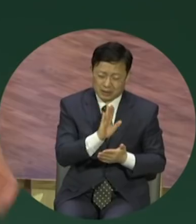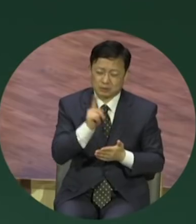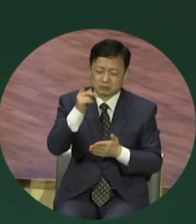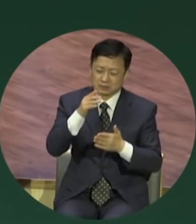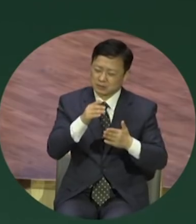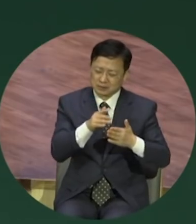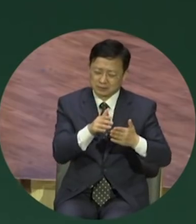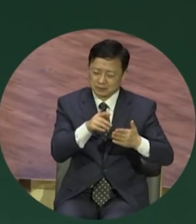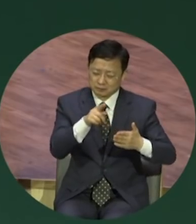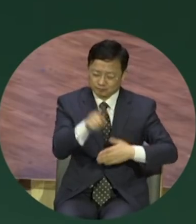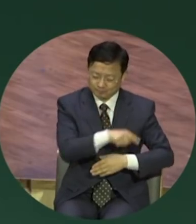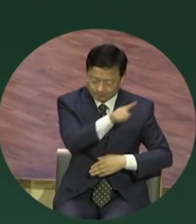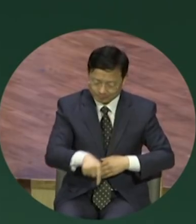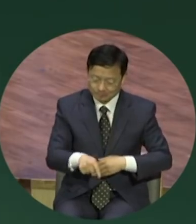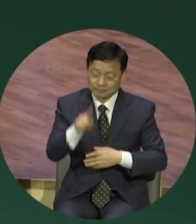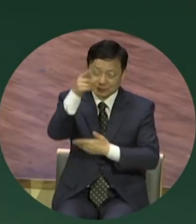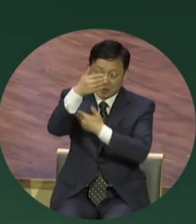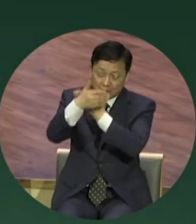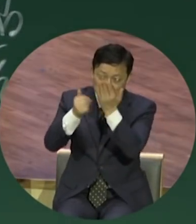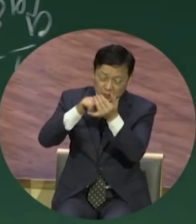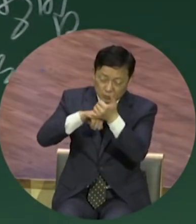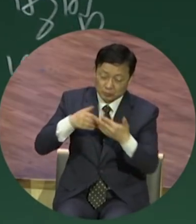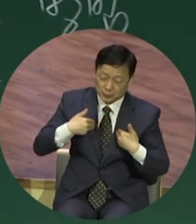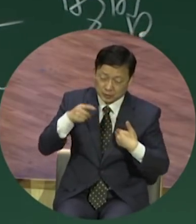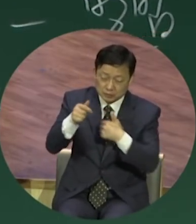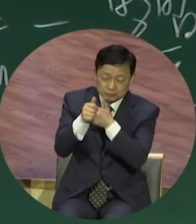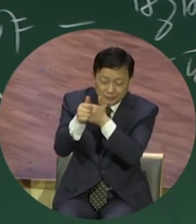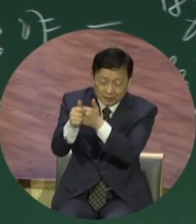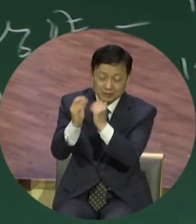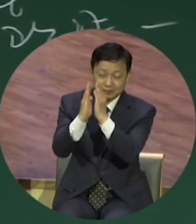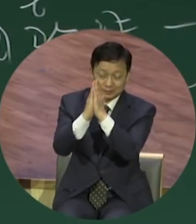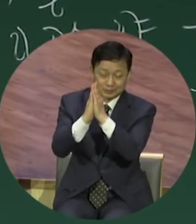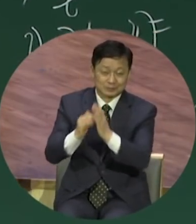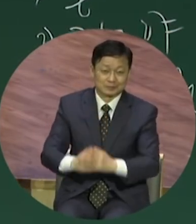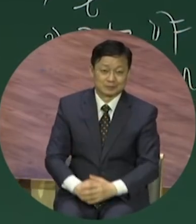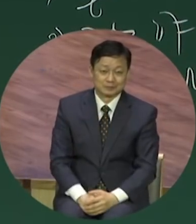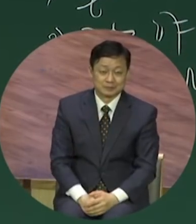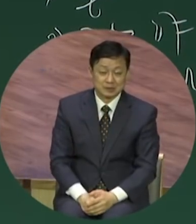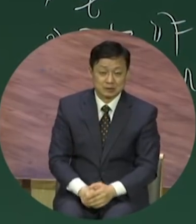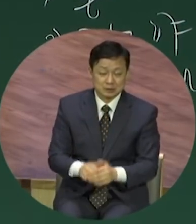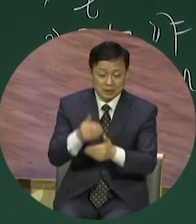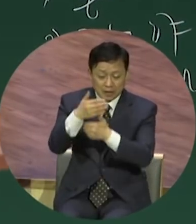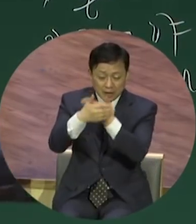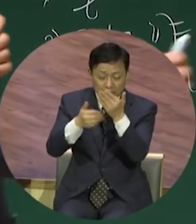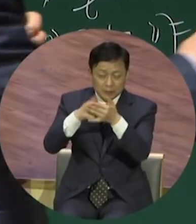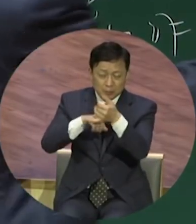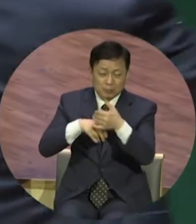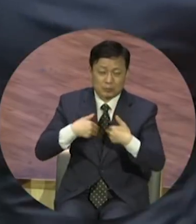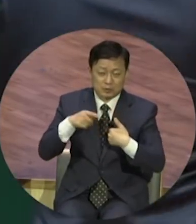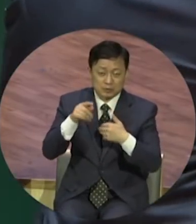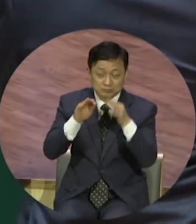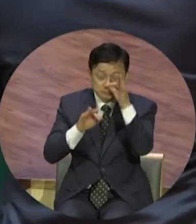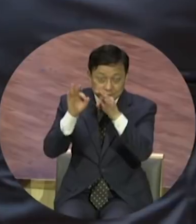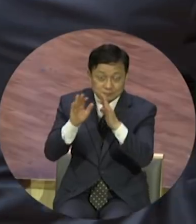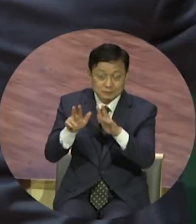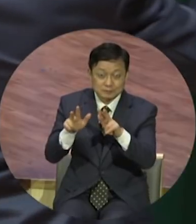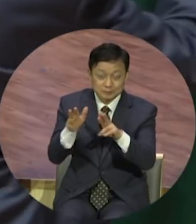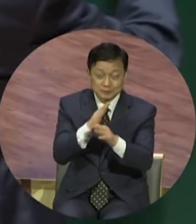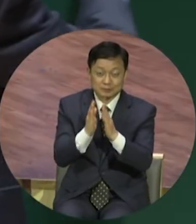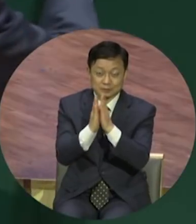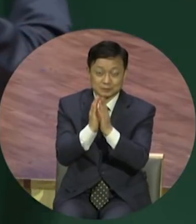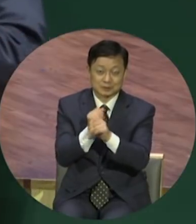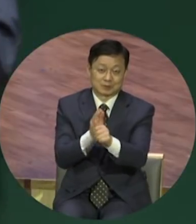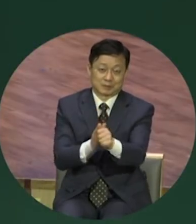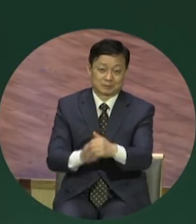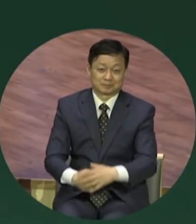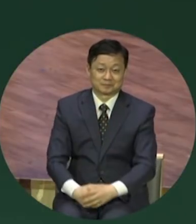And so we must ask ourselves, what is it that God absolutely needs? 그걸 지금부터 하셔야 됩니다. And that is what you must partake in starting now.